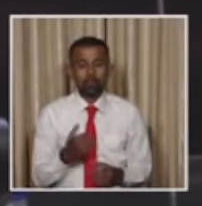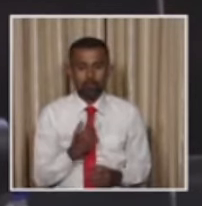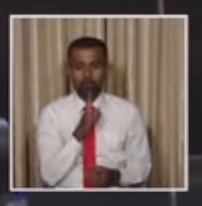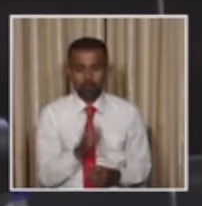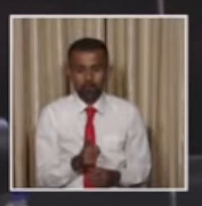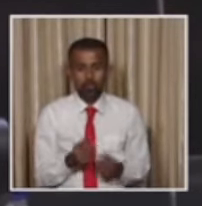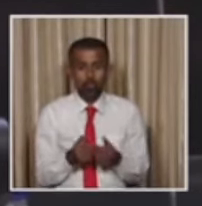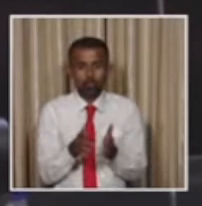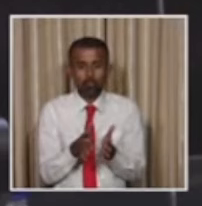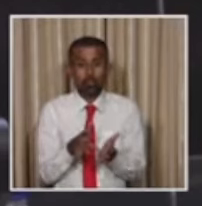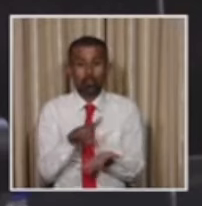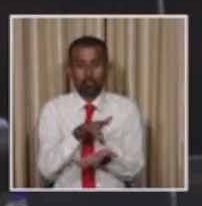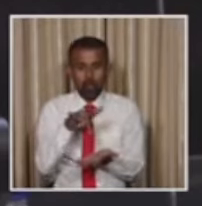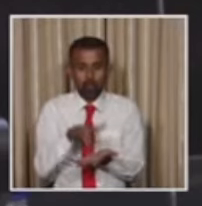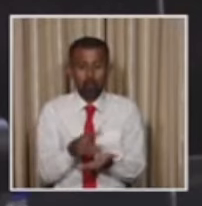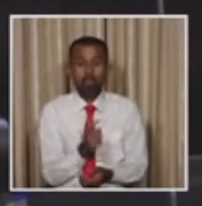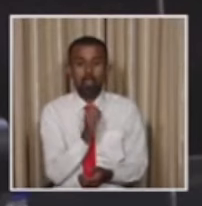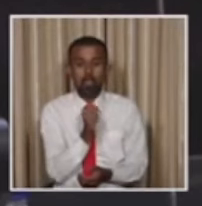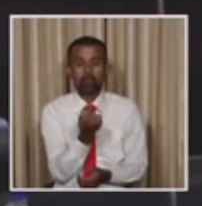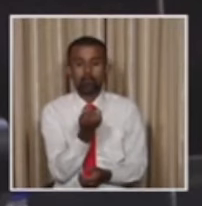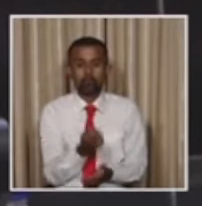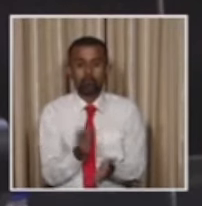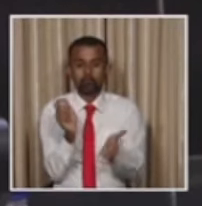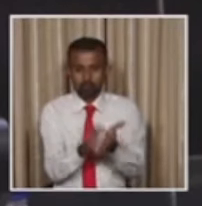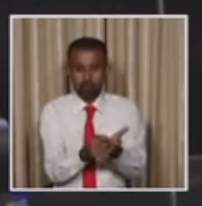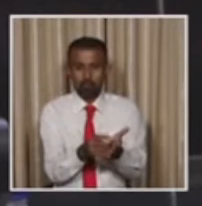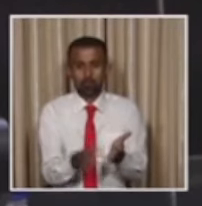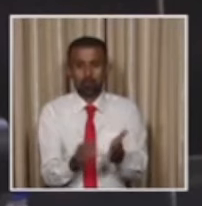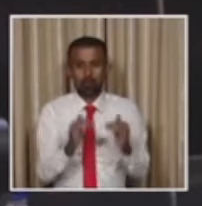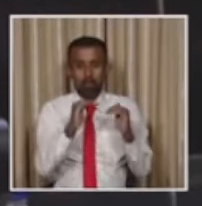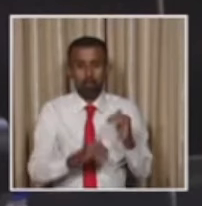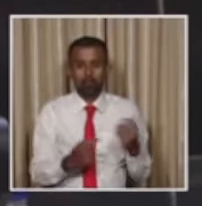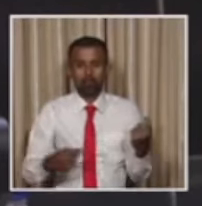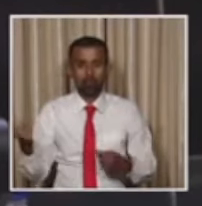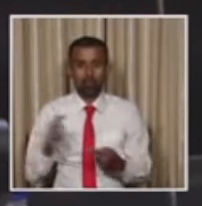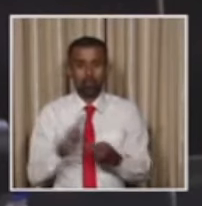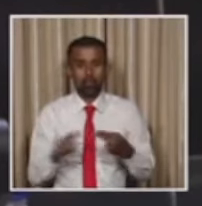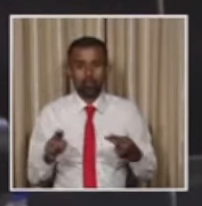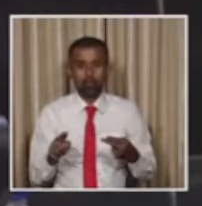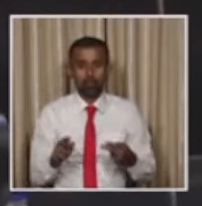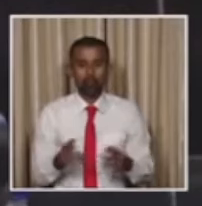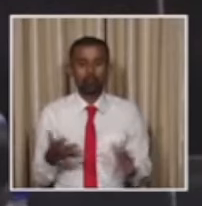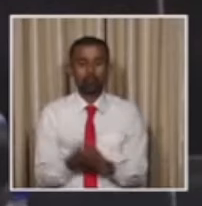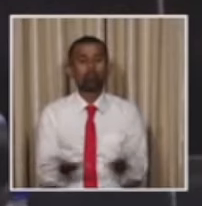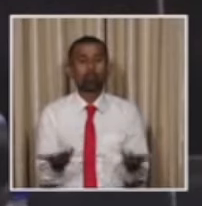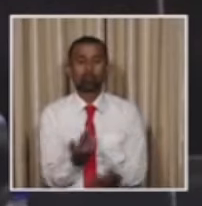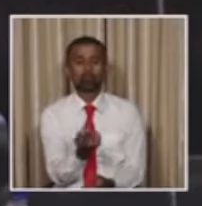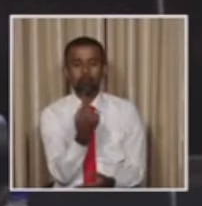කියන්නේ ස්වාධීනව මේකේ වටිනාකම නිශ්චය කරන්න. ඊට අඩුවෙන් මේක විකුණන්න එපා. ඇයි මේකේ වැරද්ද මොකද්ද